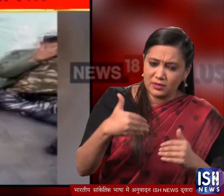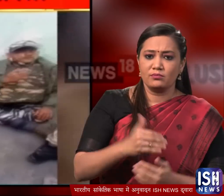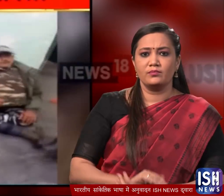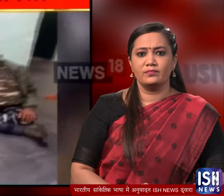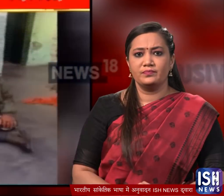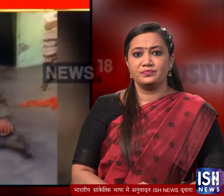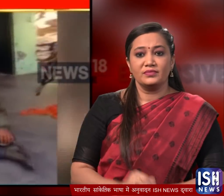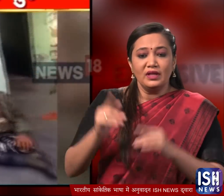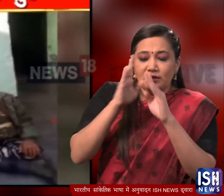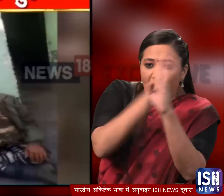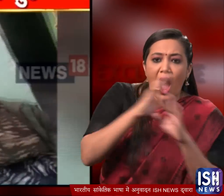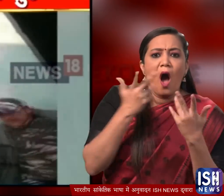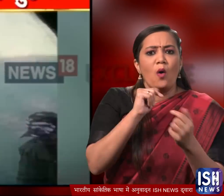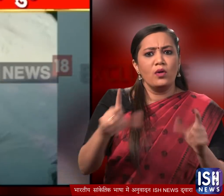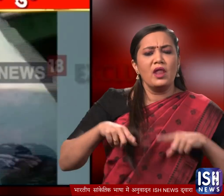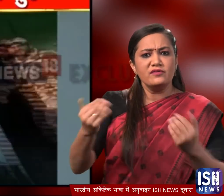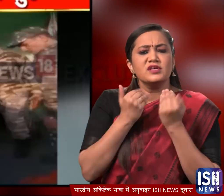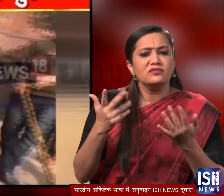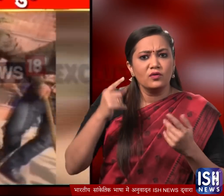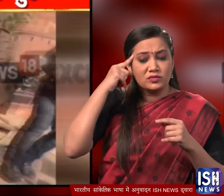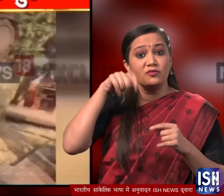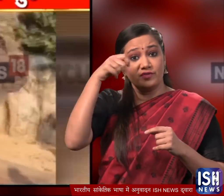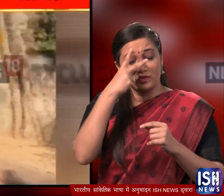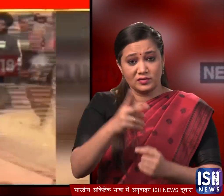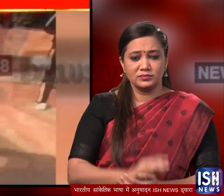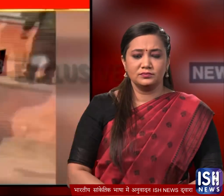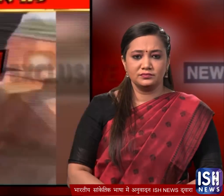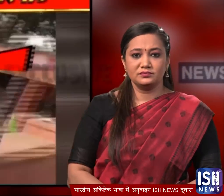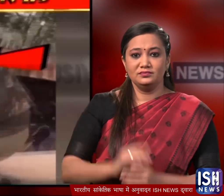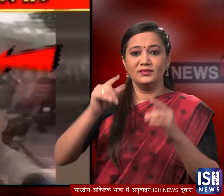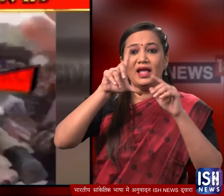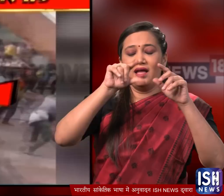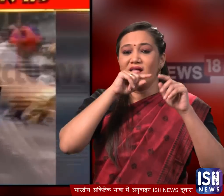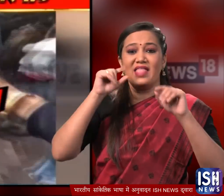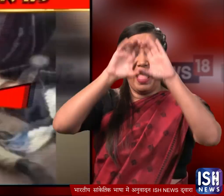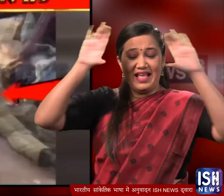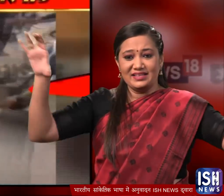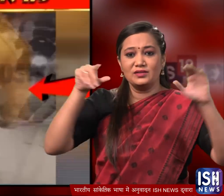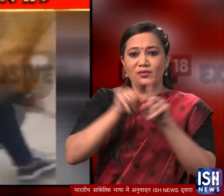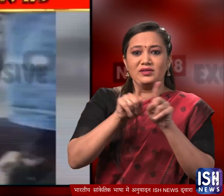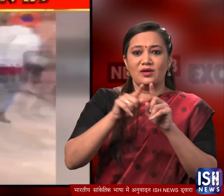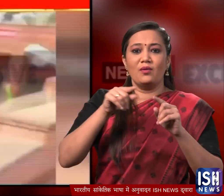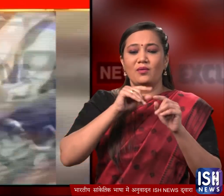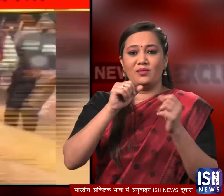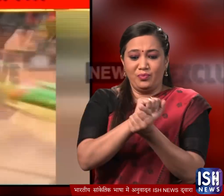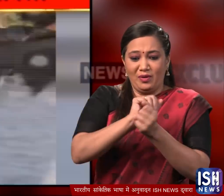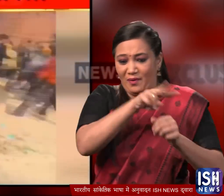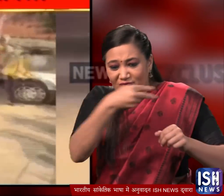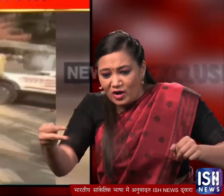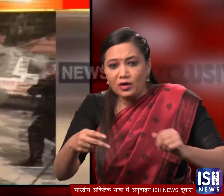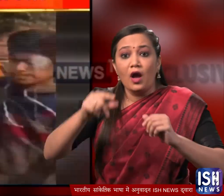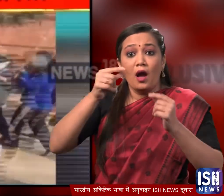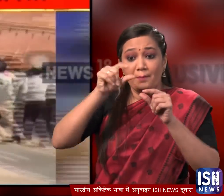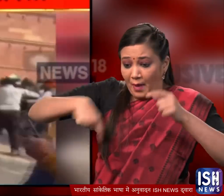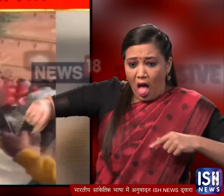जाओ। जान बचाने के लिए छुपने की नौबत क्यों आई, इसका भी एक वीडियो सामने आया। वीडियो लाल किले का है, जिसमें जमीन पर गिरे पुलिस वालों